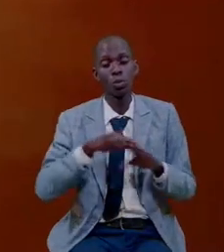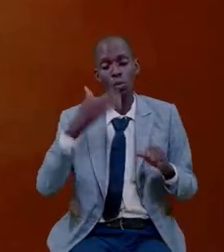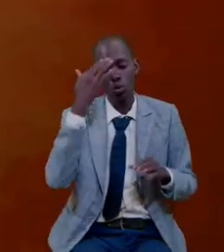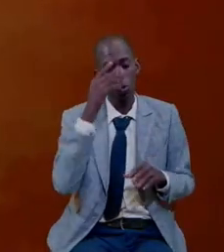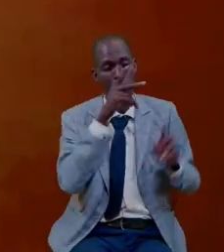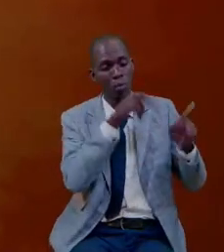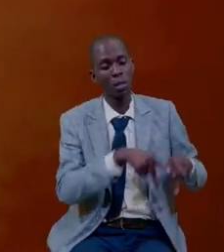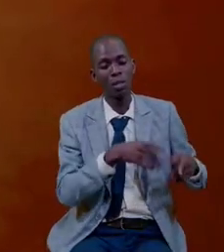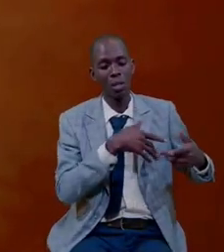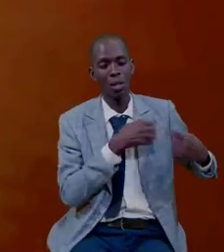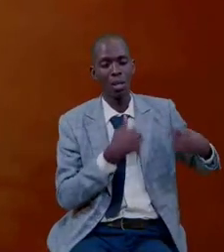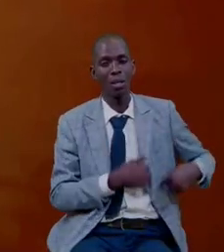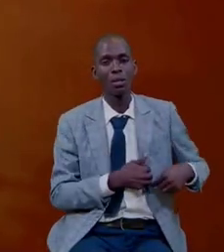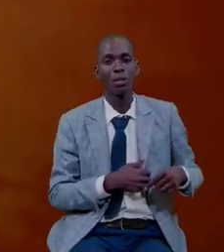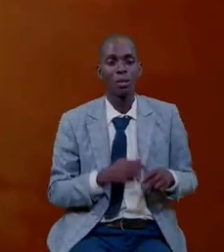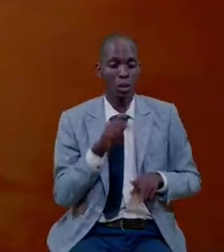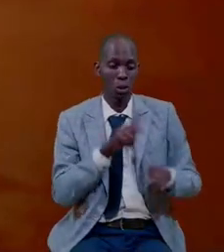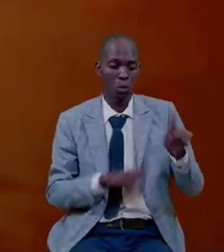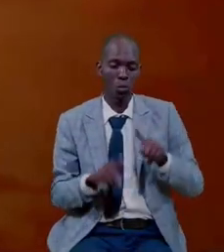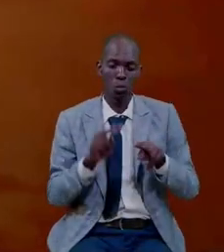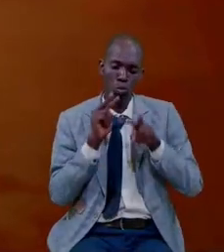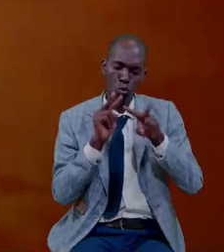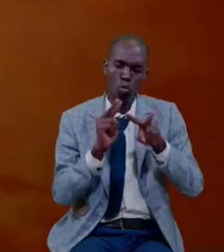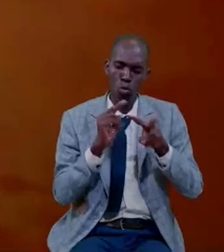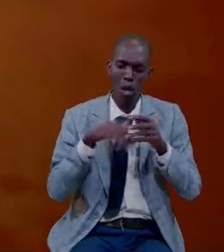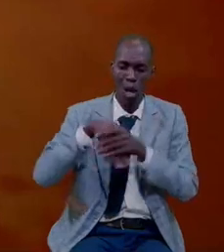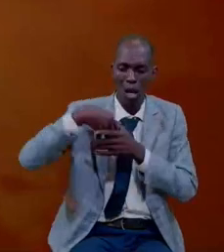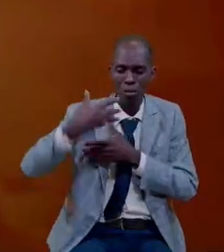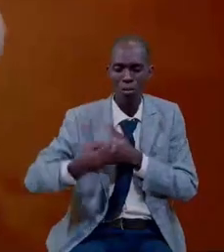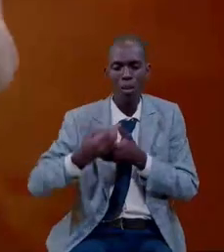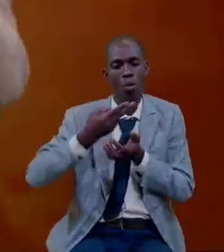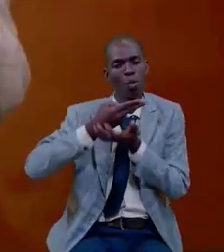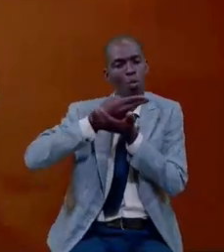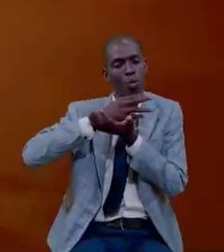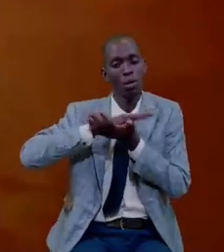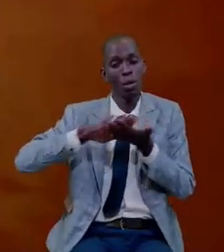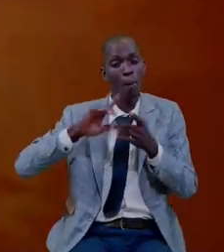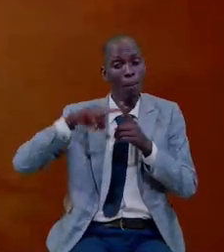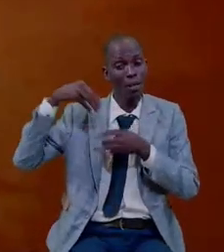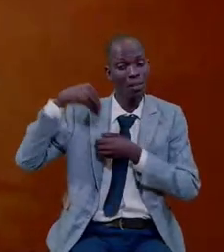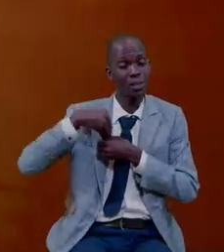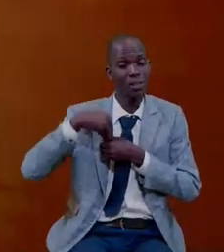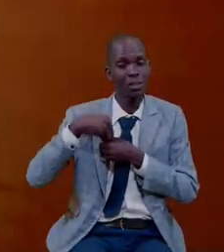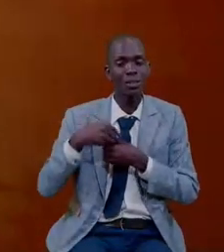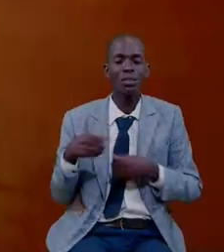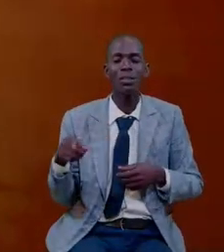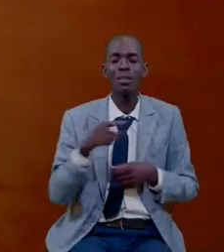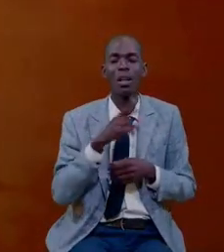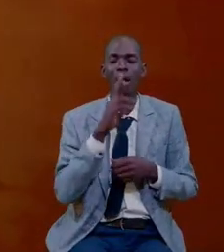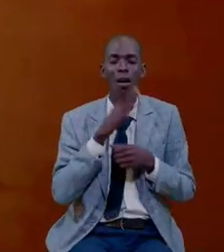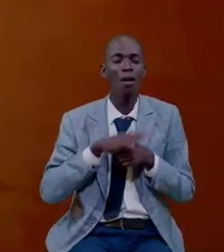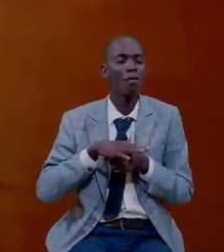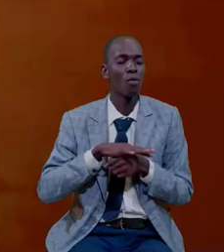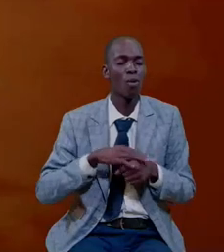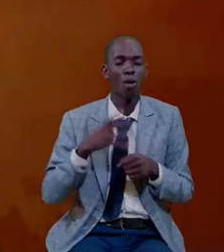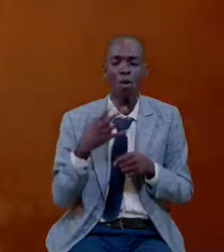ne connaissez pas le cœur, ils paraissent juste au dehors, aux hommes. Mais au-dedans,